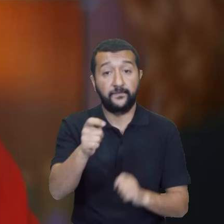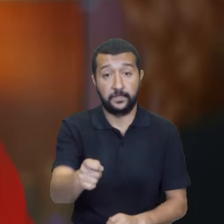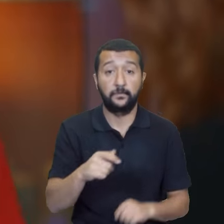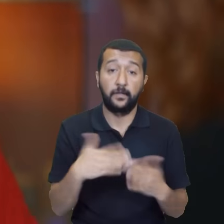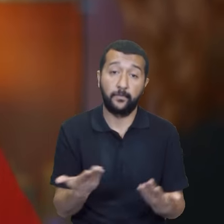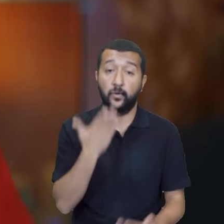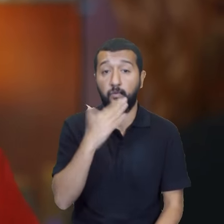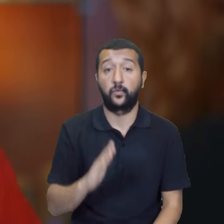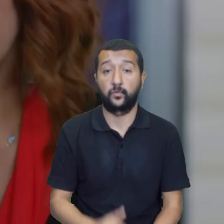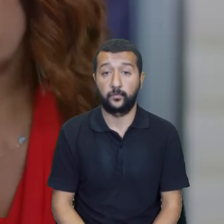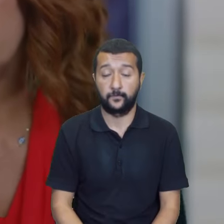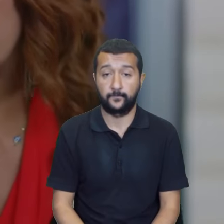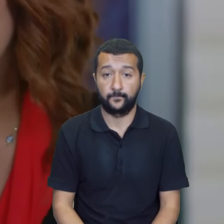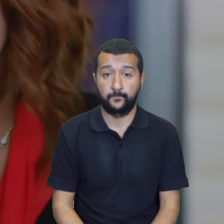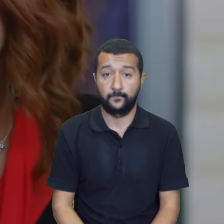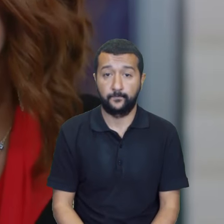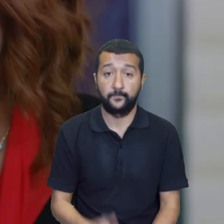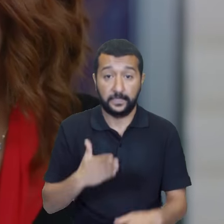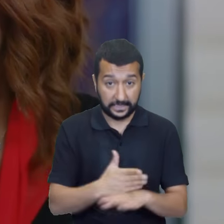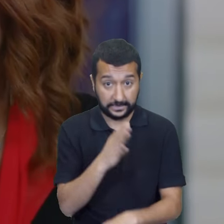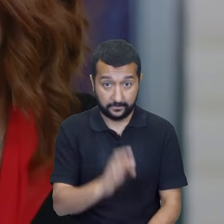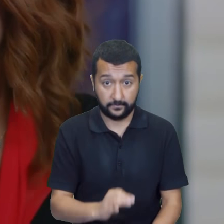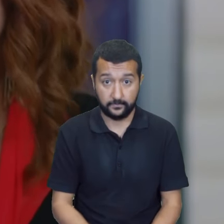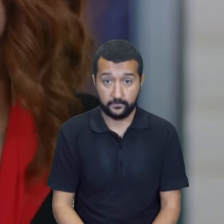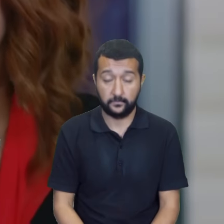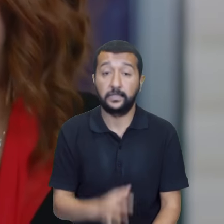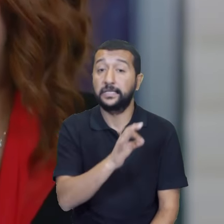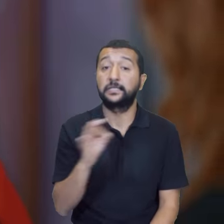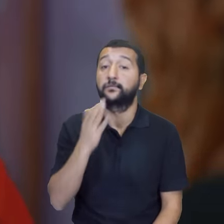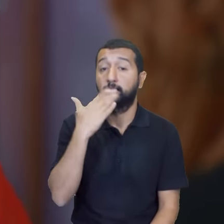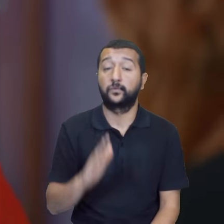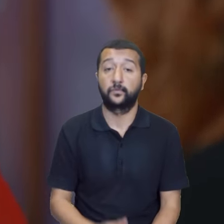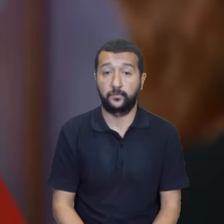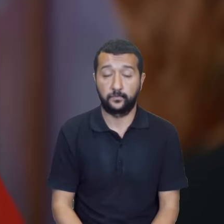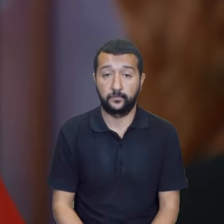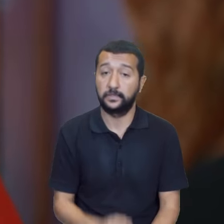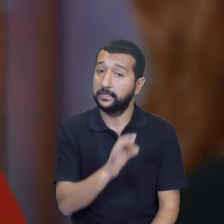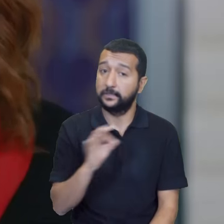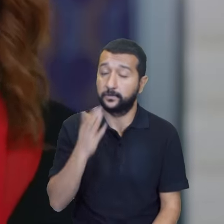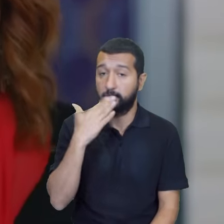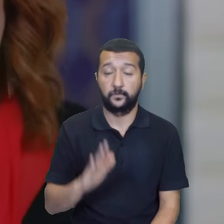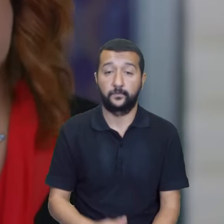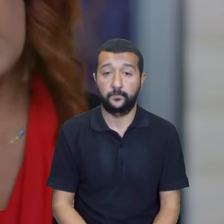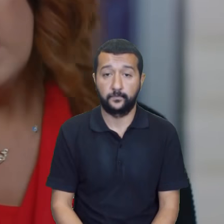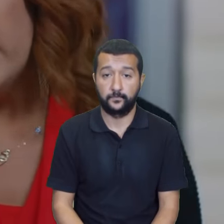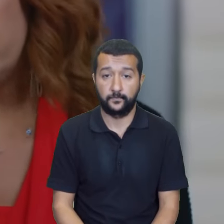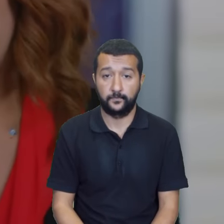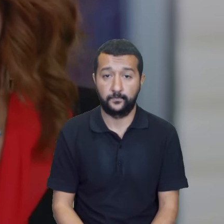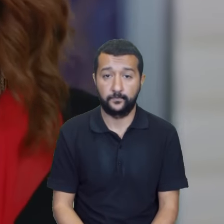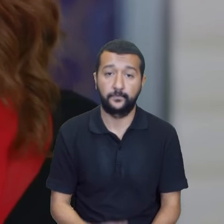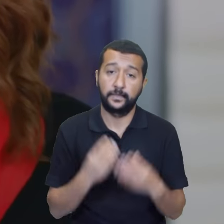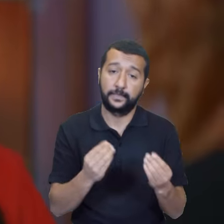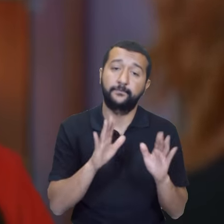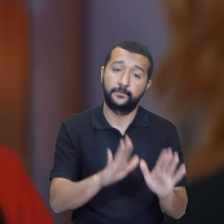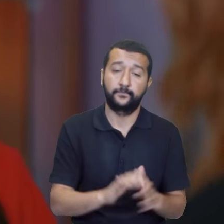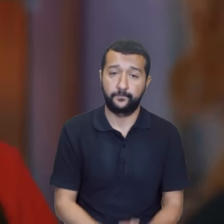verirdim. Ama yok işte. Gerçekten mi? Hiç mi yok? Hiç yok.